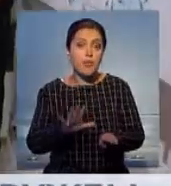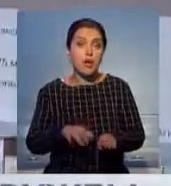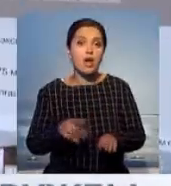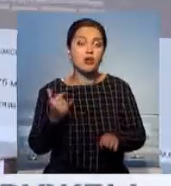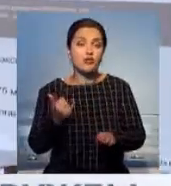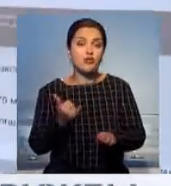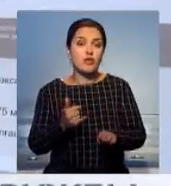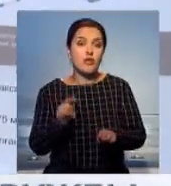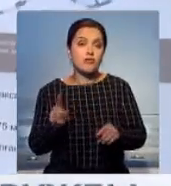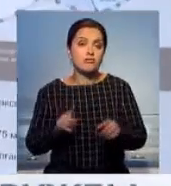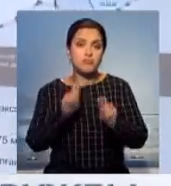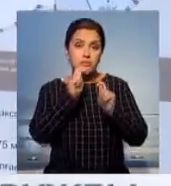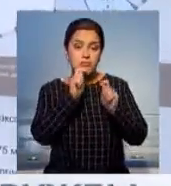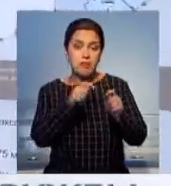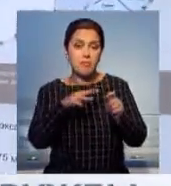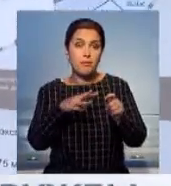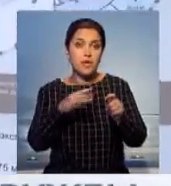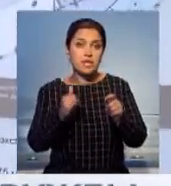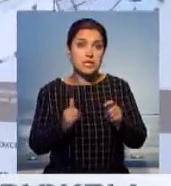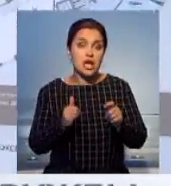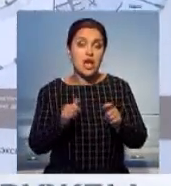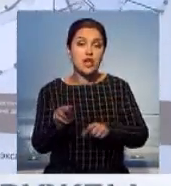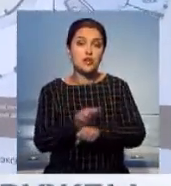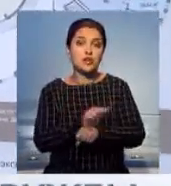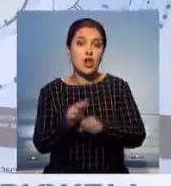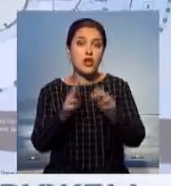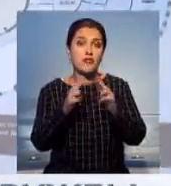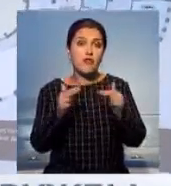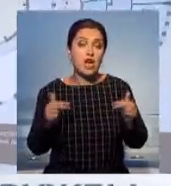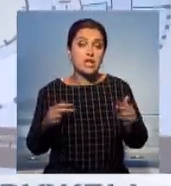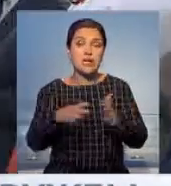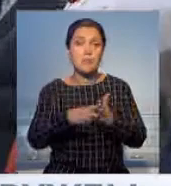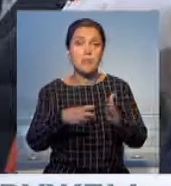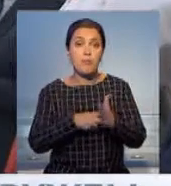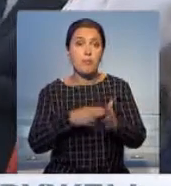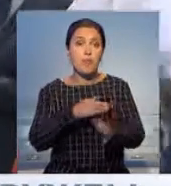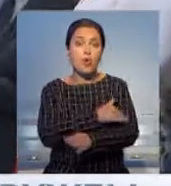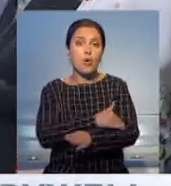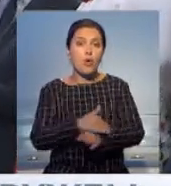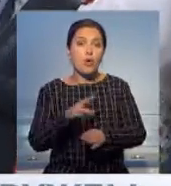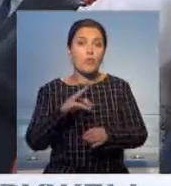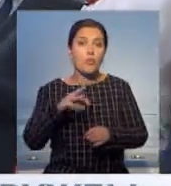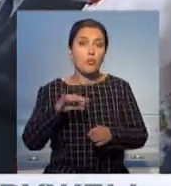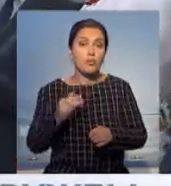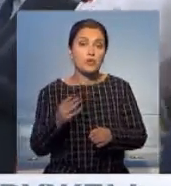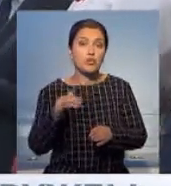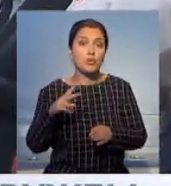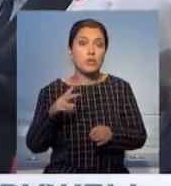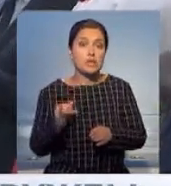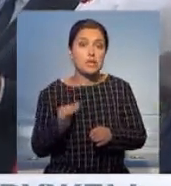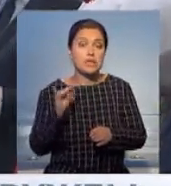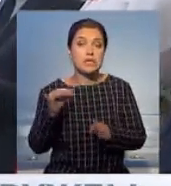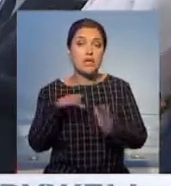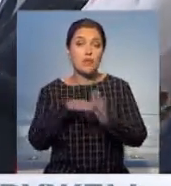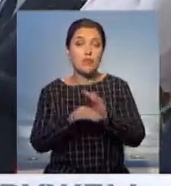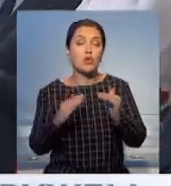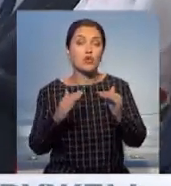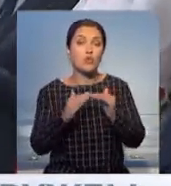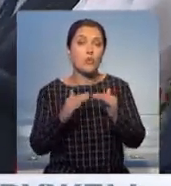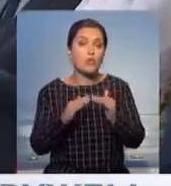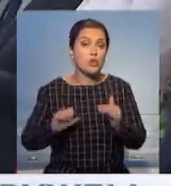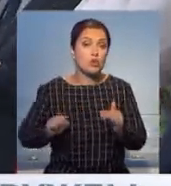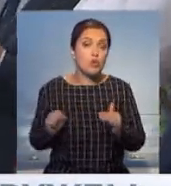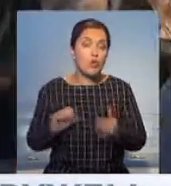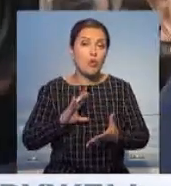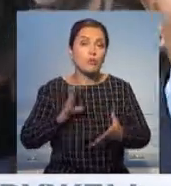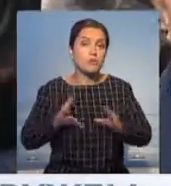упущение решили восполнить мангистауцы, предложив реконструировать дворец бракосочетаний по проспекту Бауржана Мушлы и создать на его базе Дом дружбы.